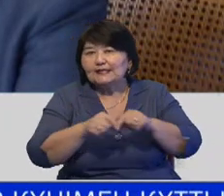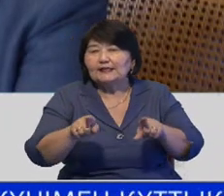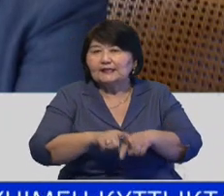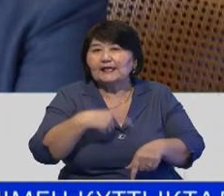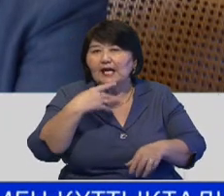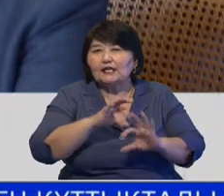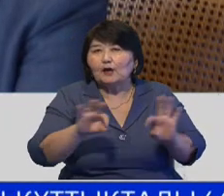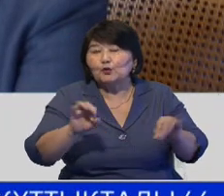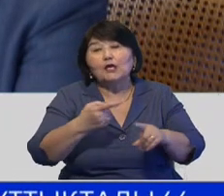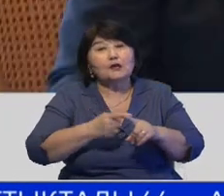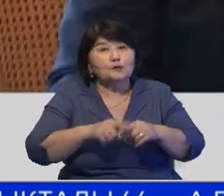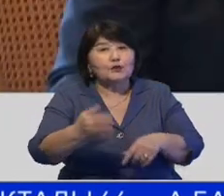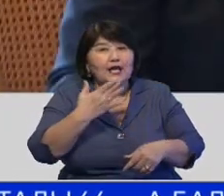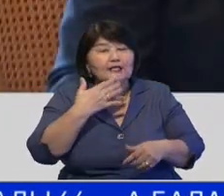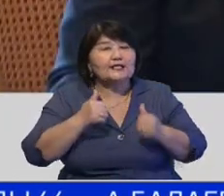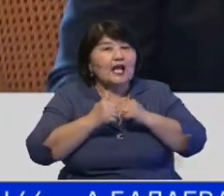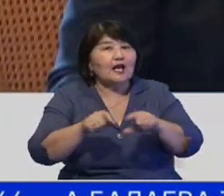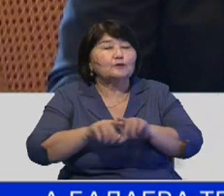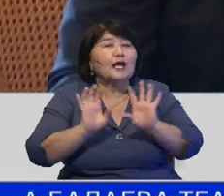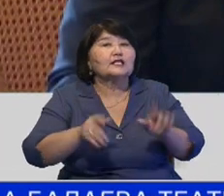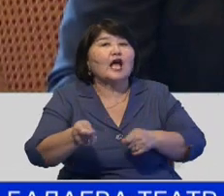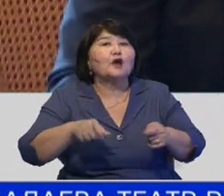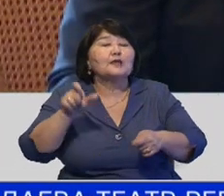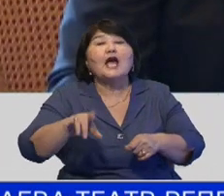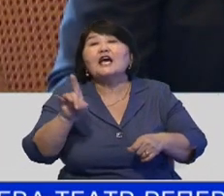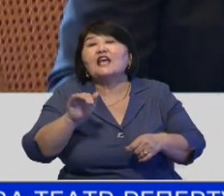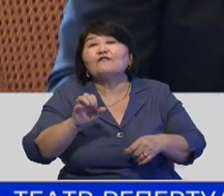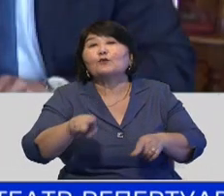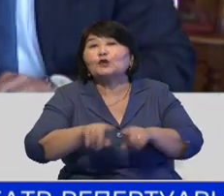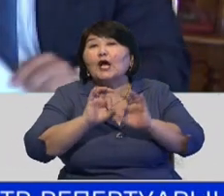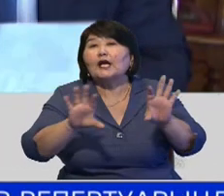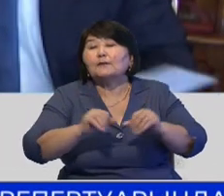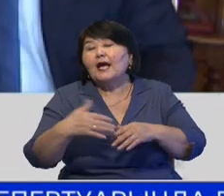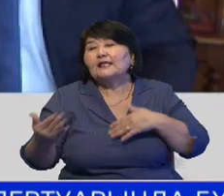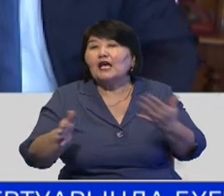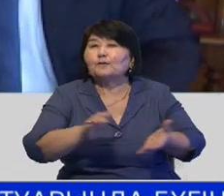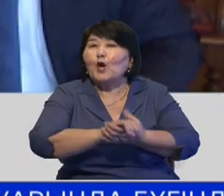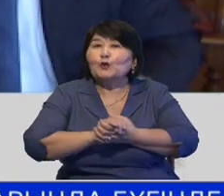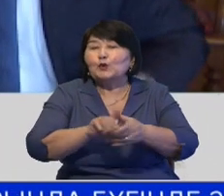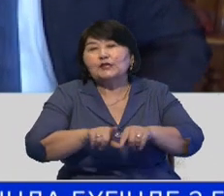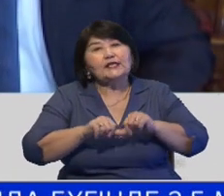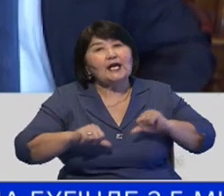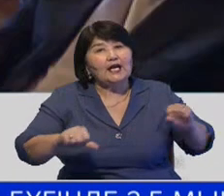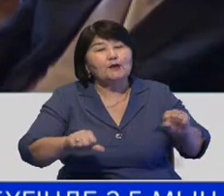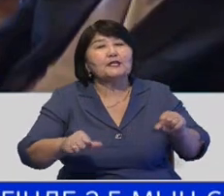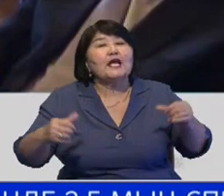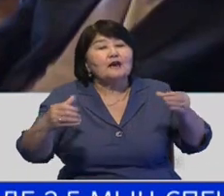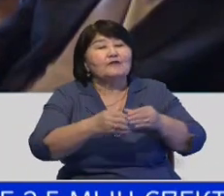екенін атап өтті. Сондай-ақ ол шетелдік әріптестеріне президент реформалар туралы айтып берді. Тараптар достық топтары комитеттер мен